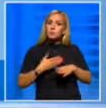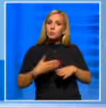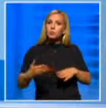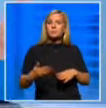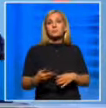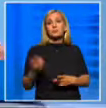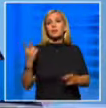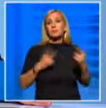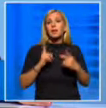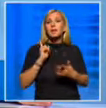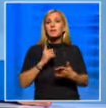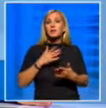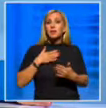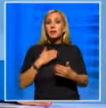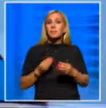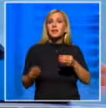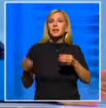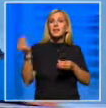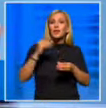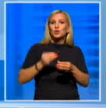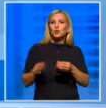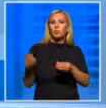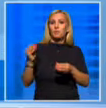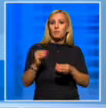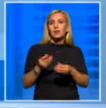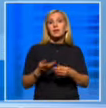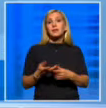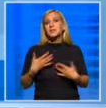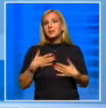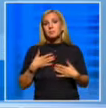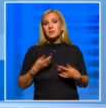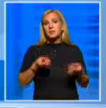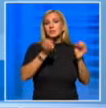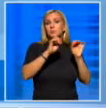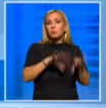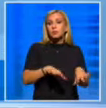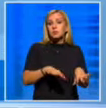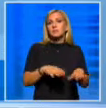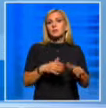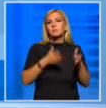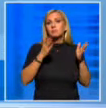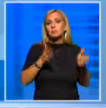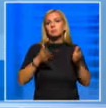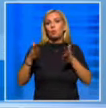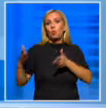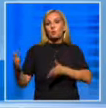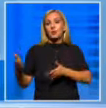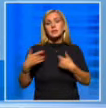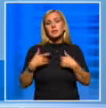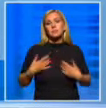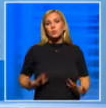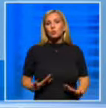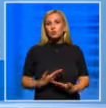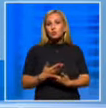ни натрупване. Така както изпуснахме десетилетия без да имаме в центъра на вниманието образованието, сега ни трябва още малко